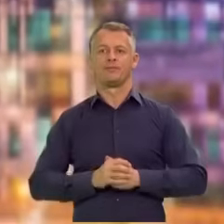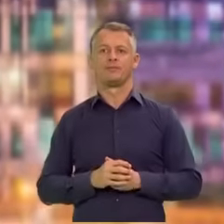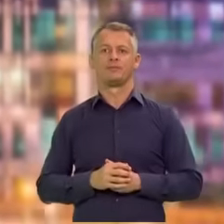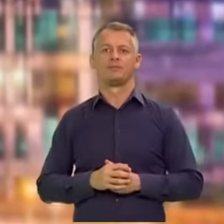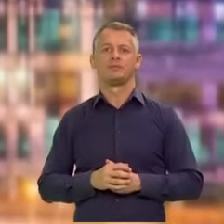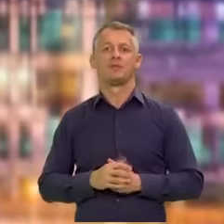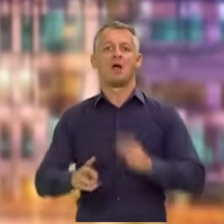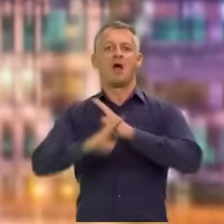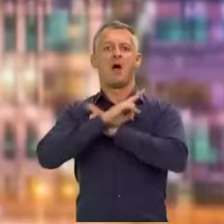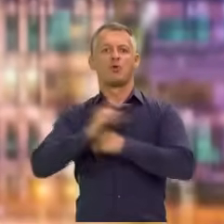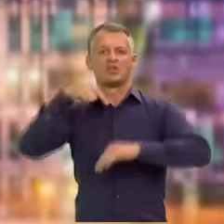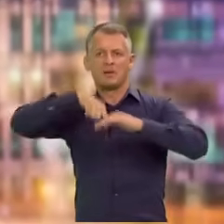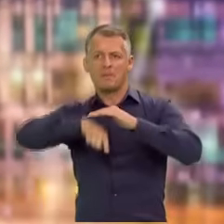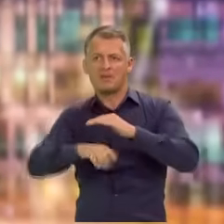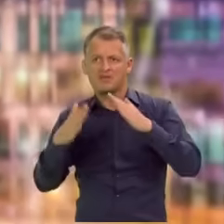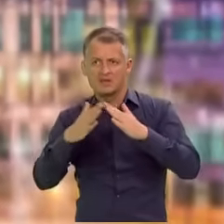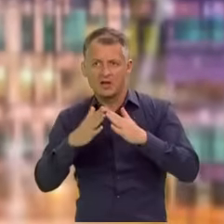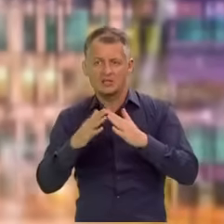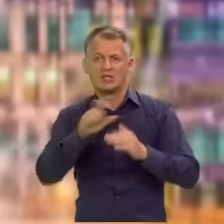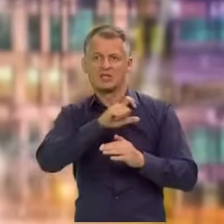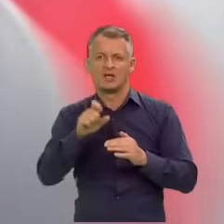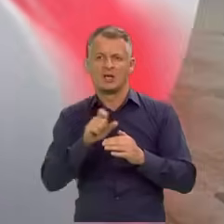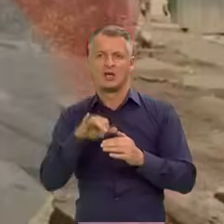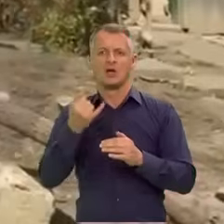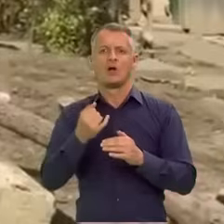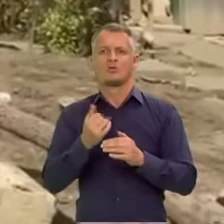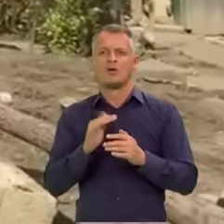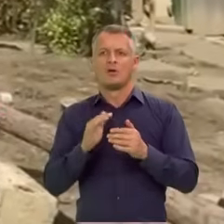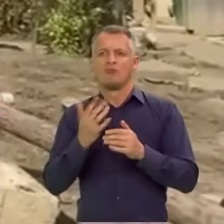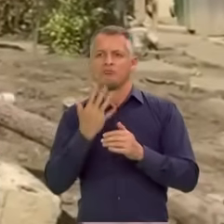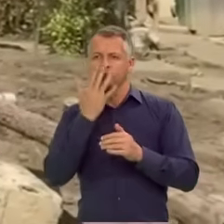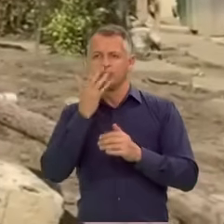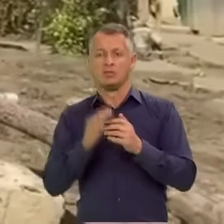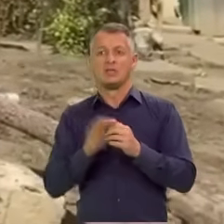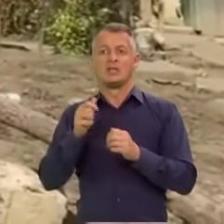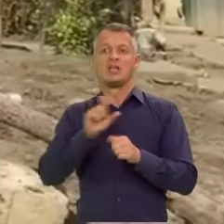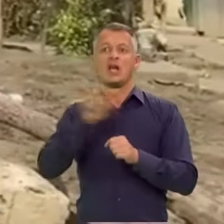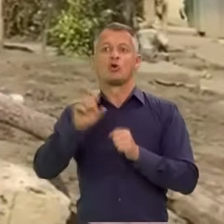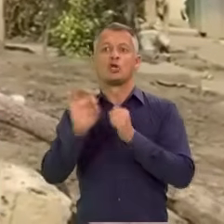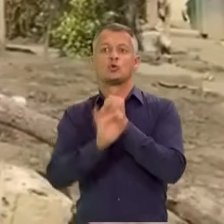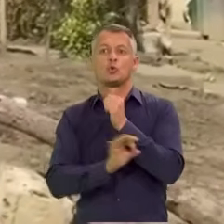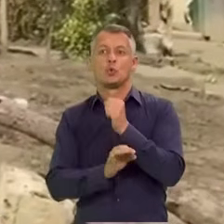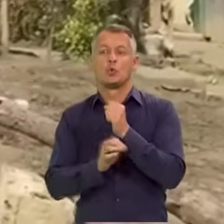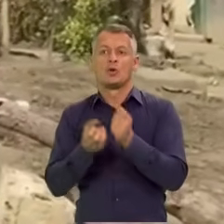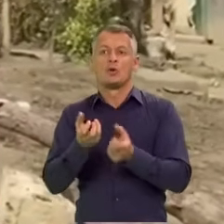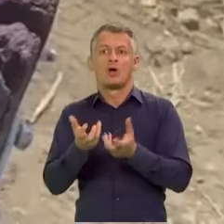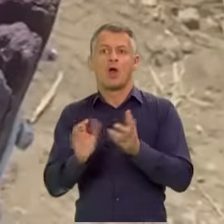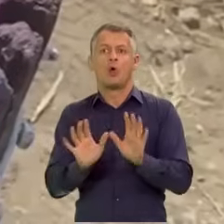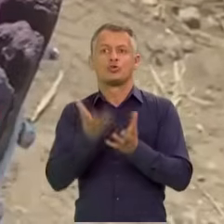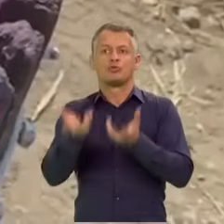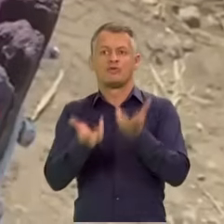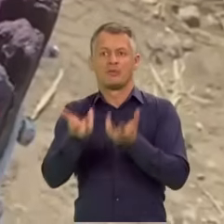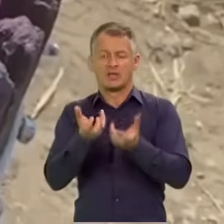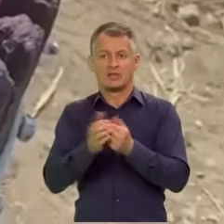A murit în pivniță din cauza monoxidului de carbon eliminat de struguri aflați în fermentație. Despre tragedia unui bărbat din Iași discutăm după o